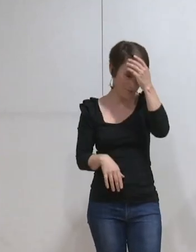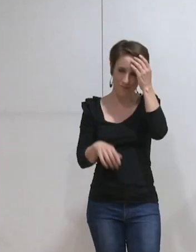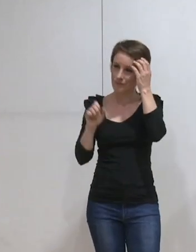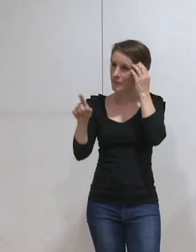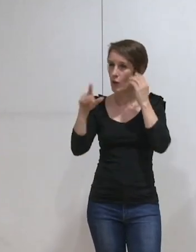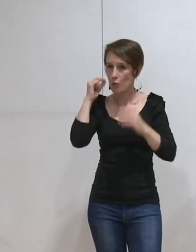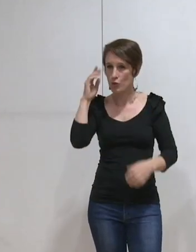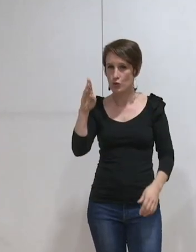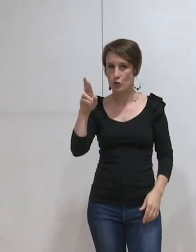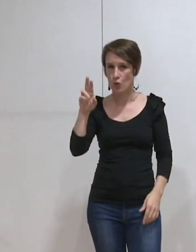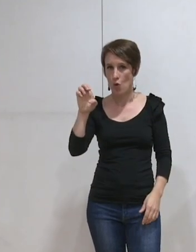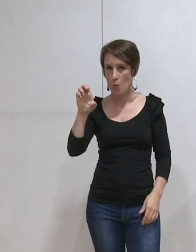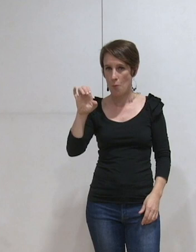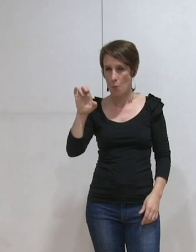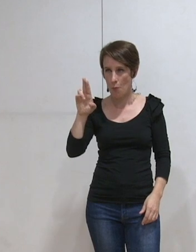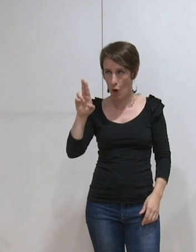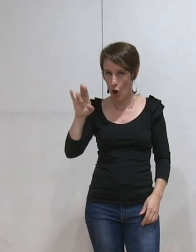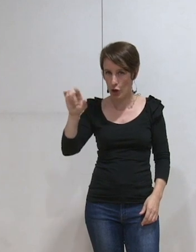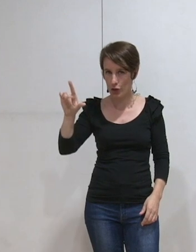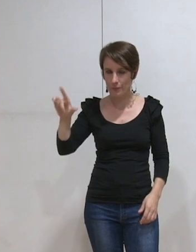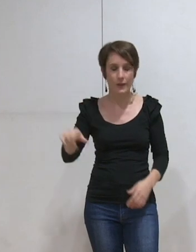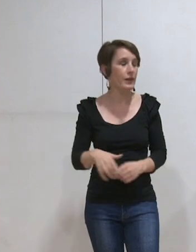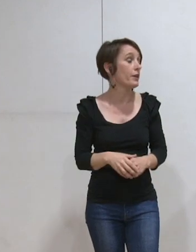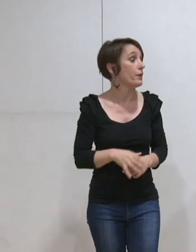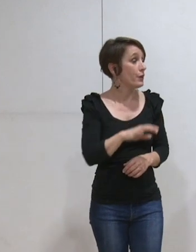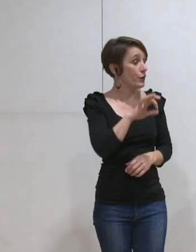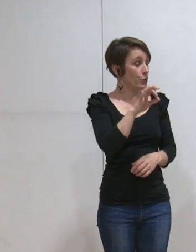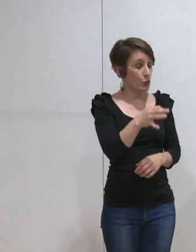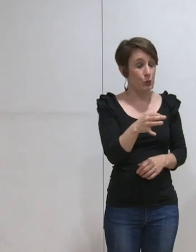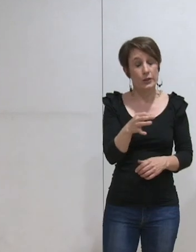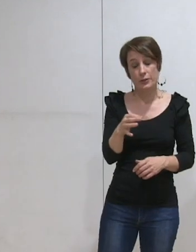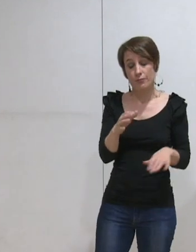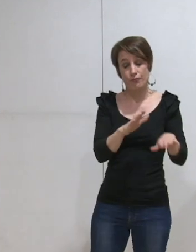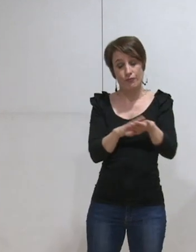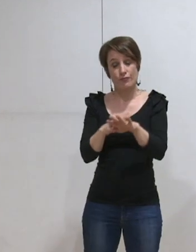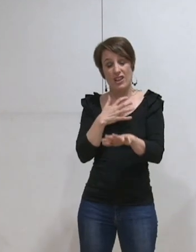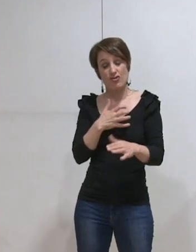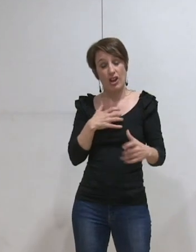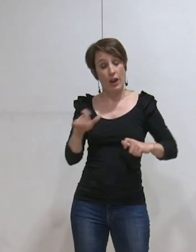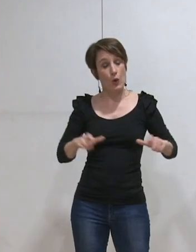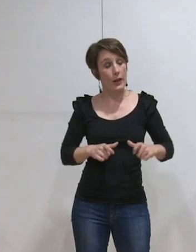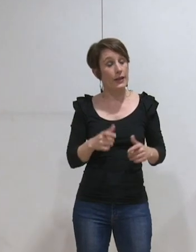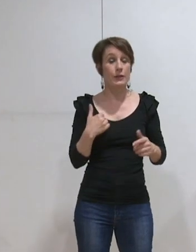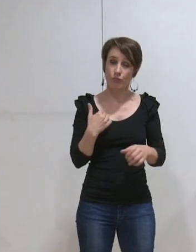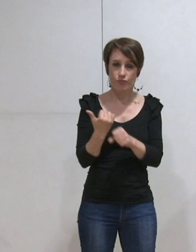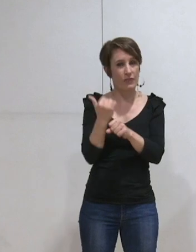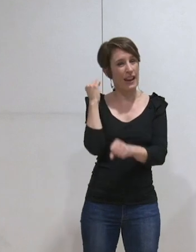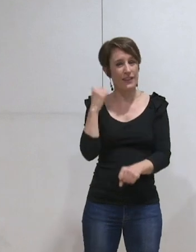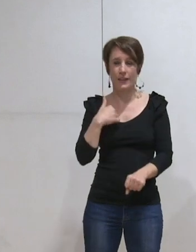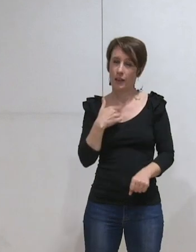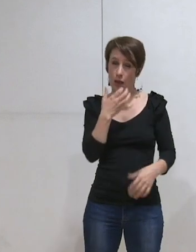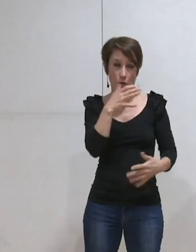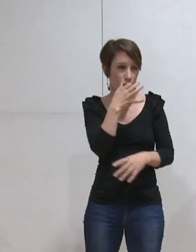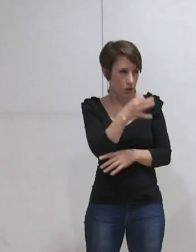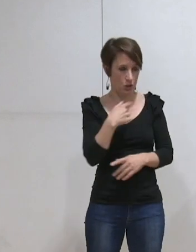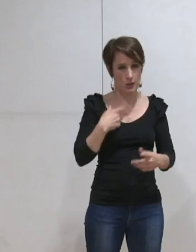Breuil oui monsieur le Maire mes ch collègues j'ai déjà eu l'occasion l'année dernière d'exprimer mes craintes au sujet des sessions de part de